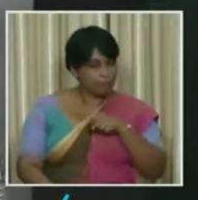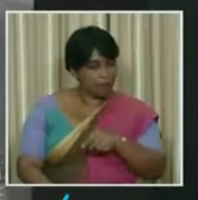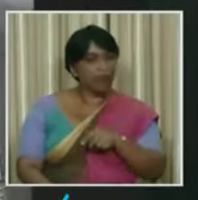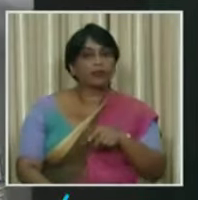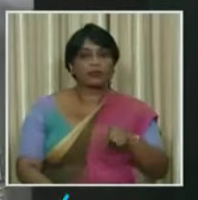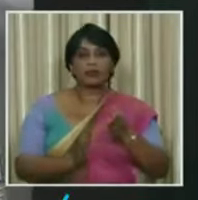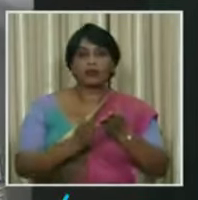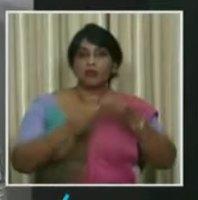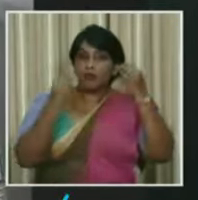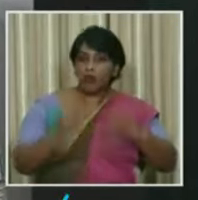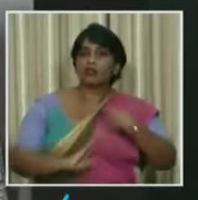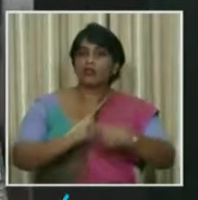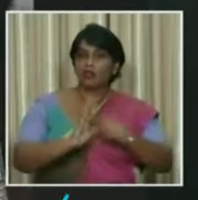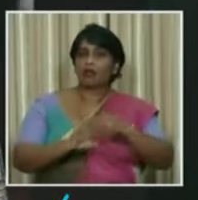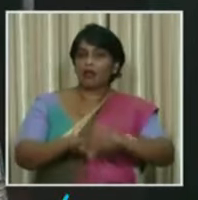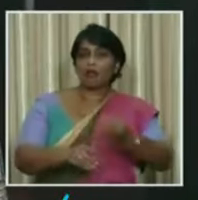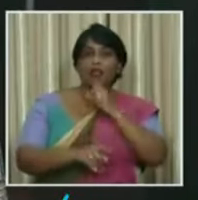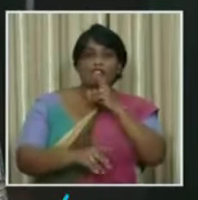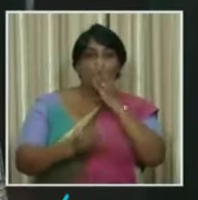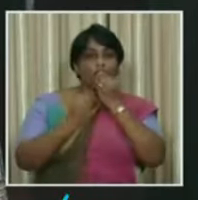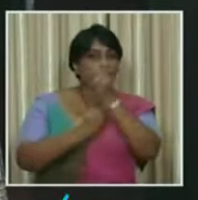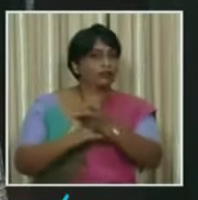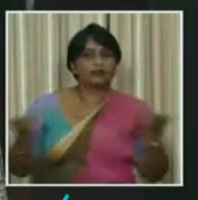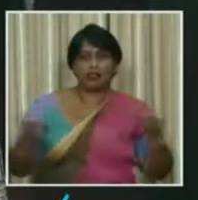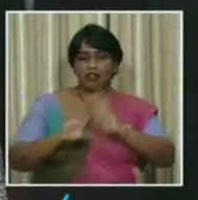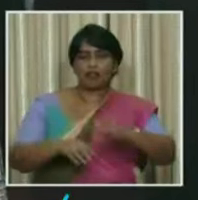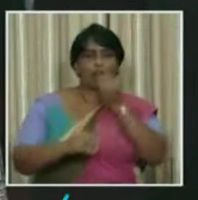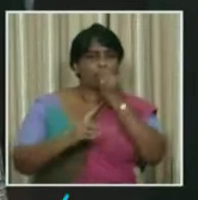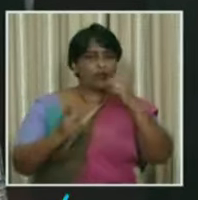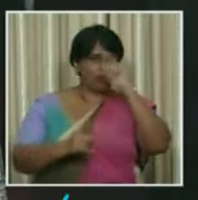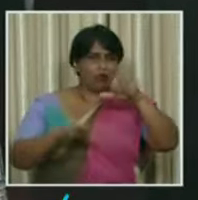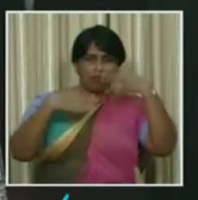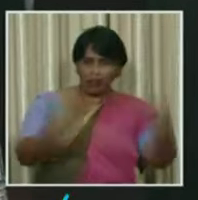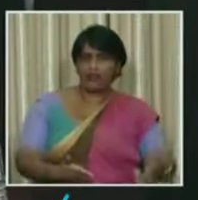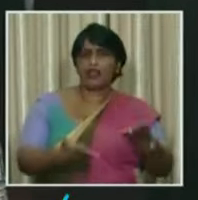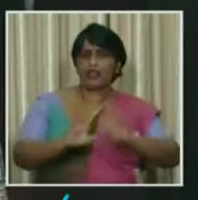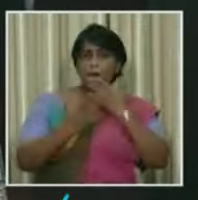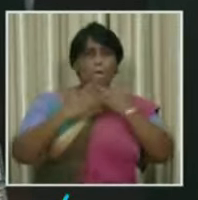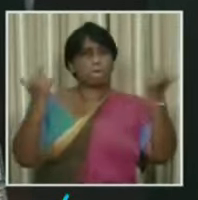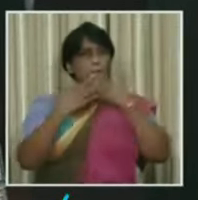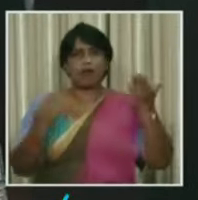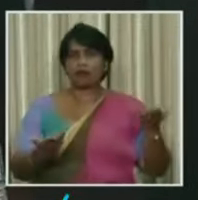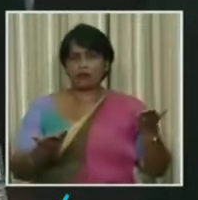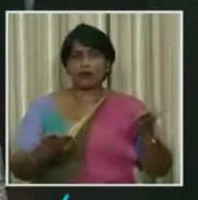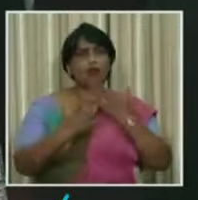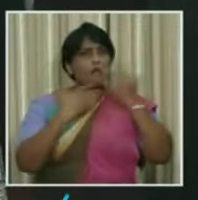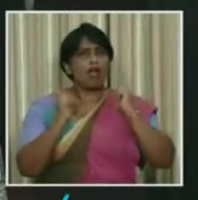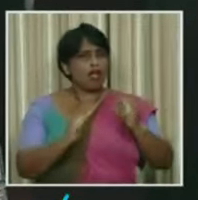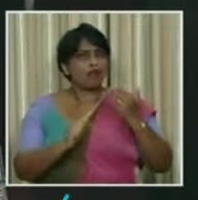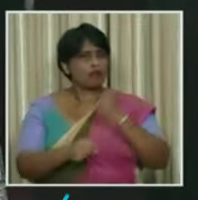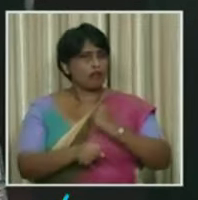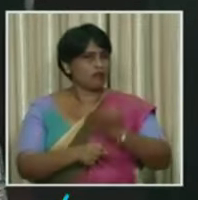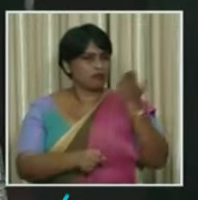මේ බංකොලොත්තුමා ඔකොතනින් නතර කරන්න ඔය ඇති දැන් ඇති වෙන්න කීවනේ ඇති වෙන්න කීවනේ ඇති වෙන්න කොහොමද පාටි දාන්නේ මේ